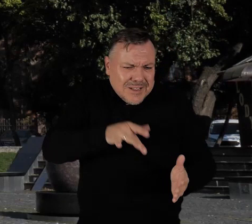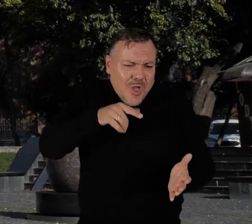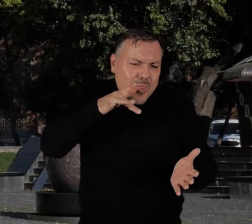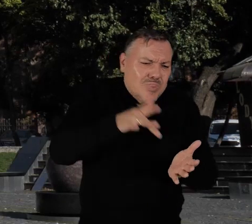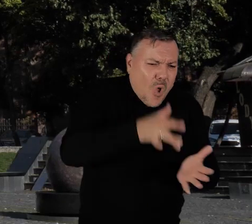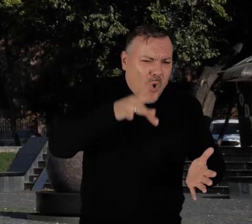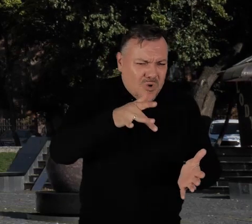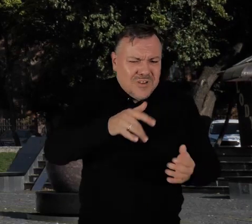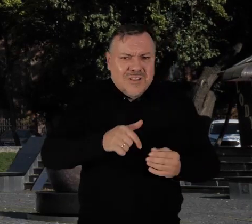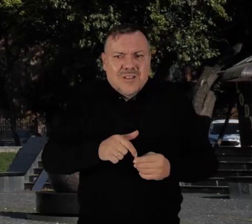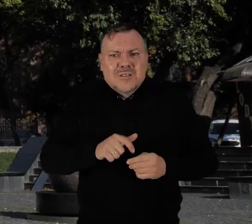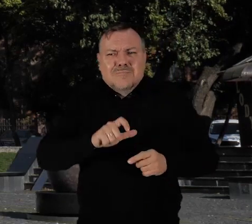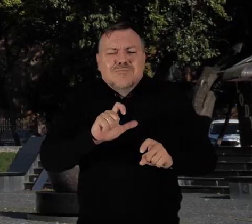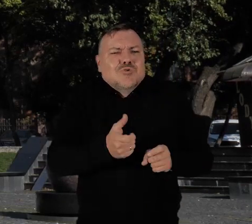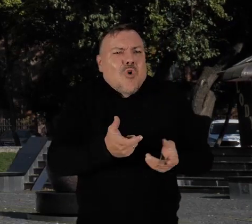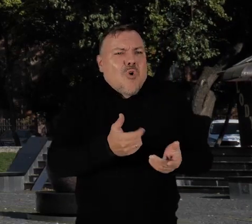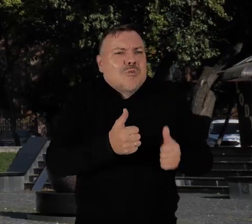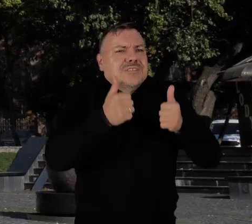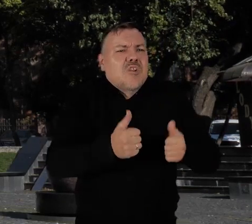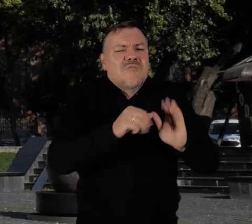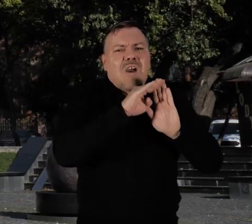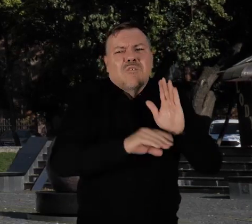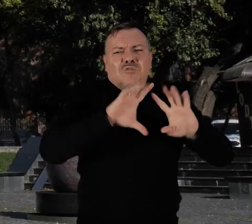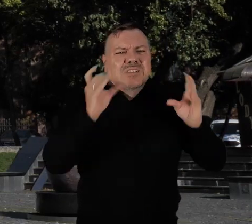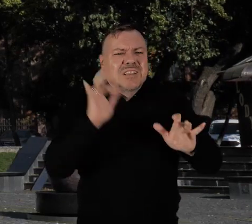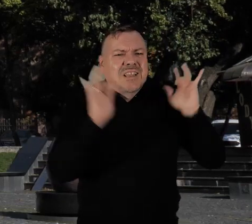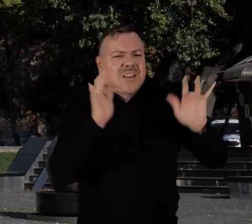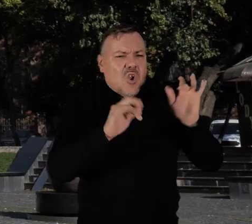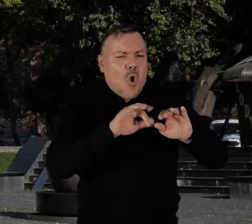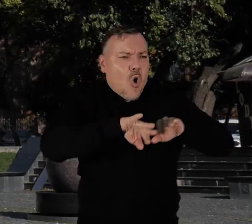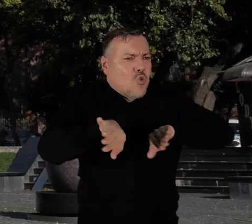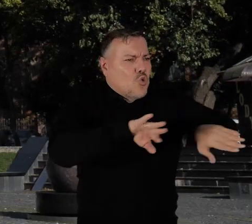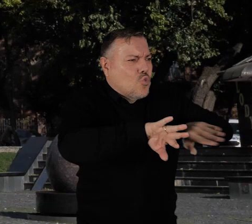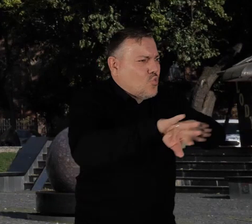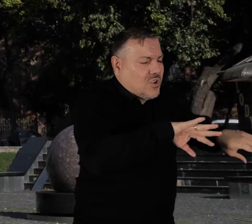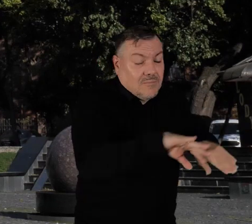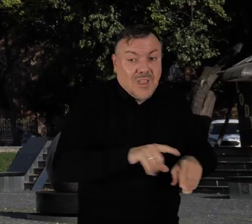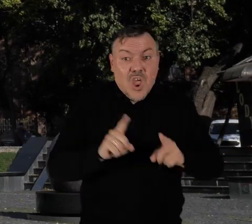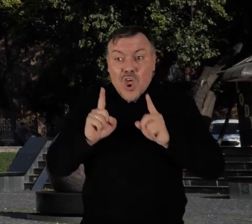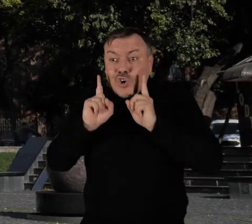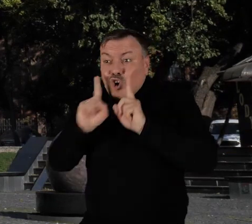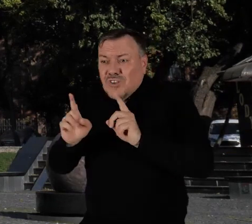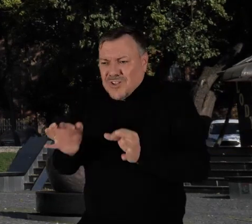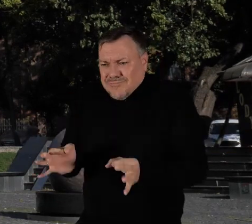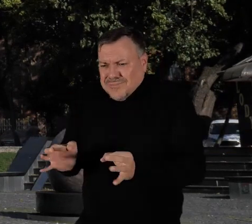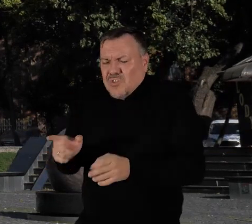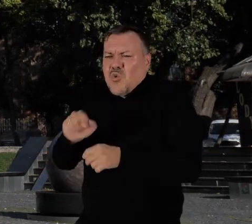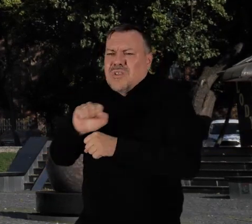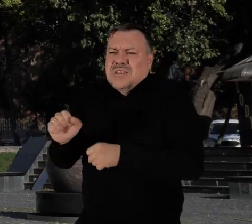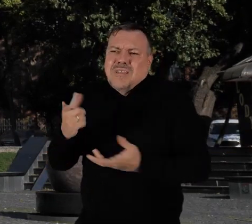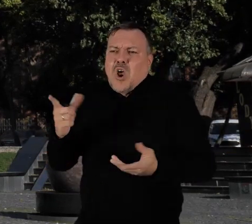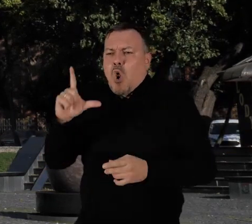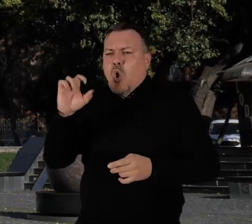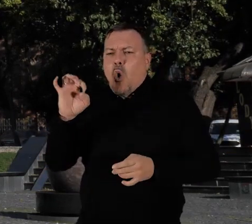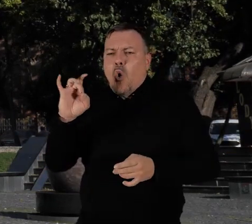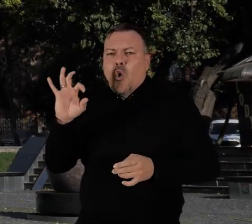co stanowi warunek wszystkich krytycznych rozróżnień. Rzeczywistość jest w jakimś sensie logosem, piszmy go na